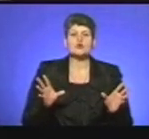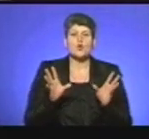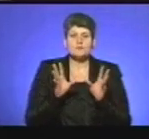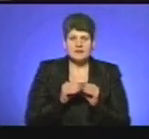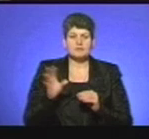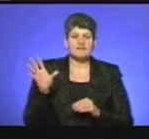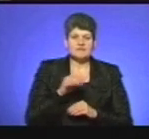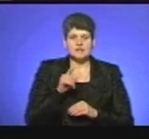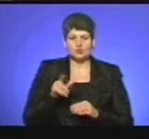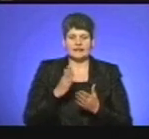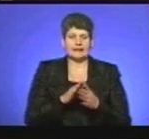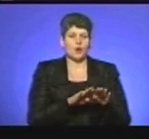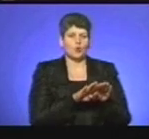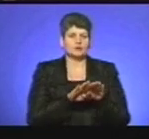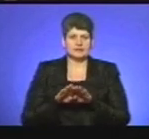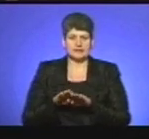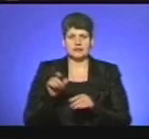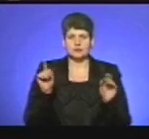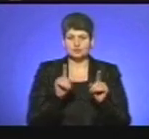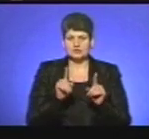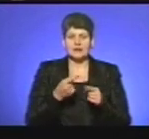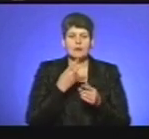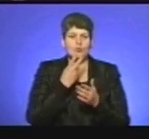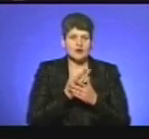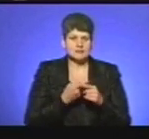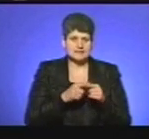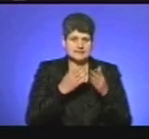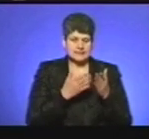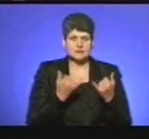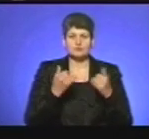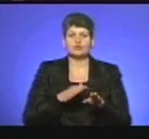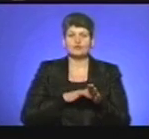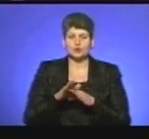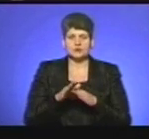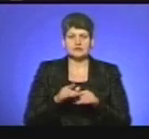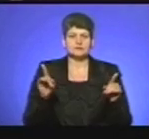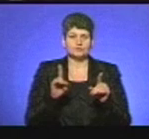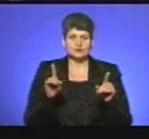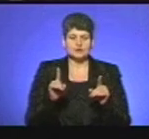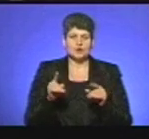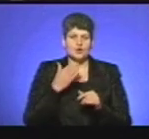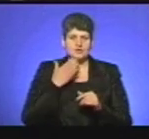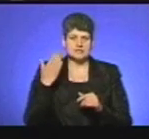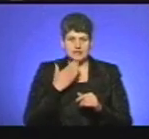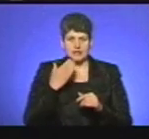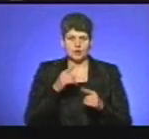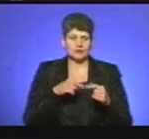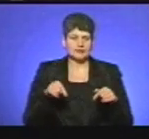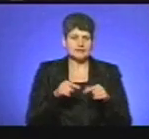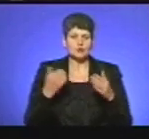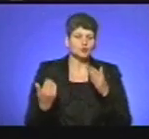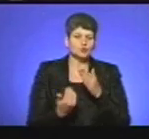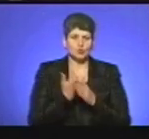люди є одинакові, і музика показує це. Сьогодні будуть виконувати композиції з останнього CD та нові твори, які